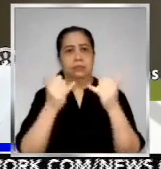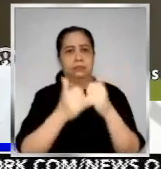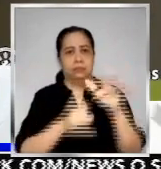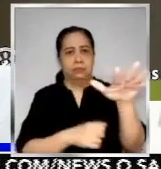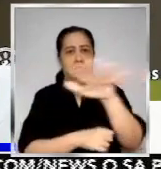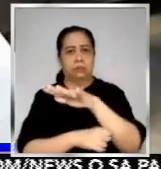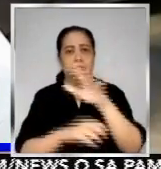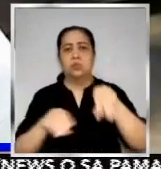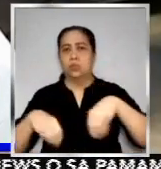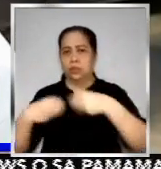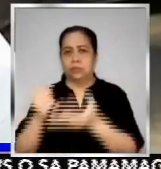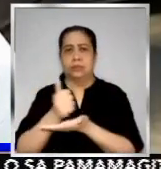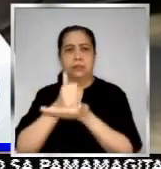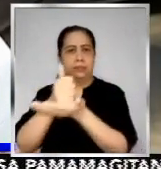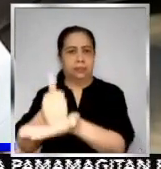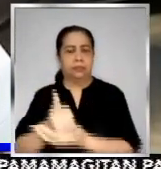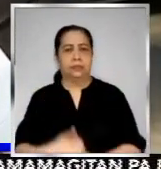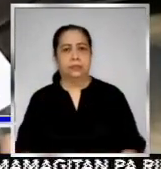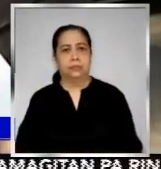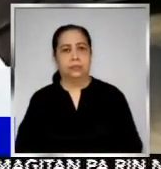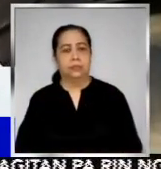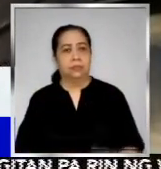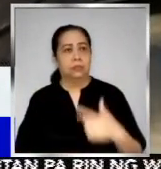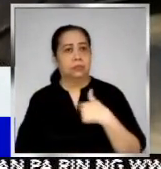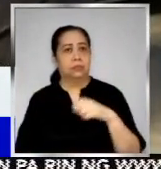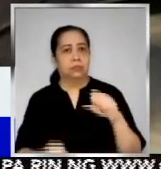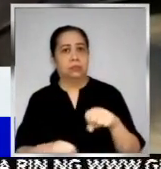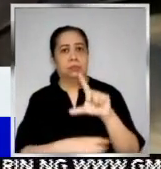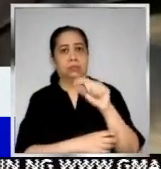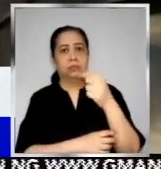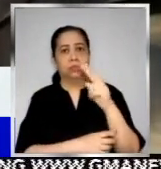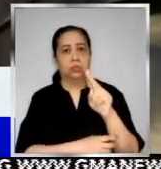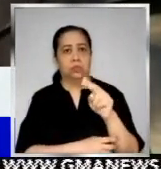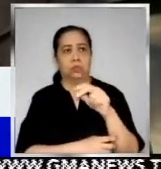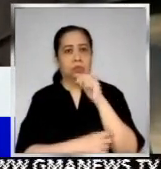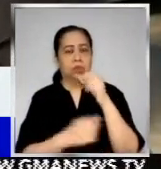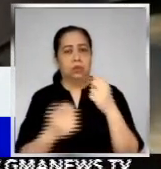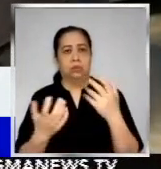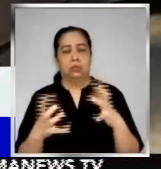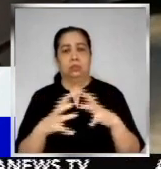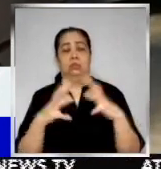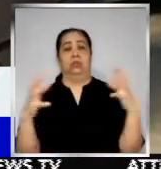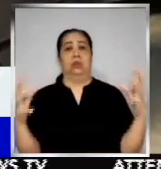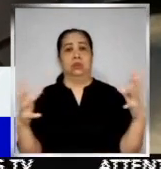tulong. Kung ang capacity ng LGU ay hindi naman na-overwhelm, ay